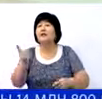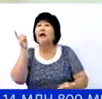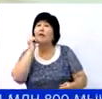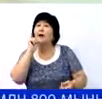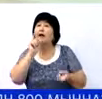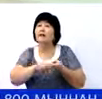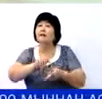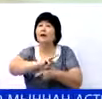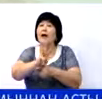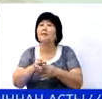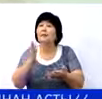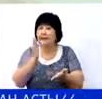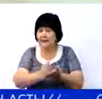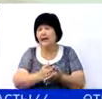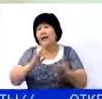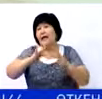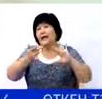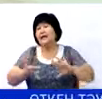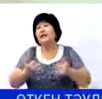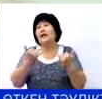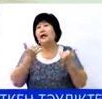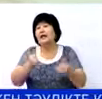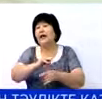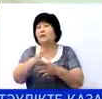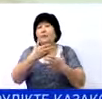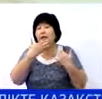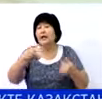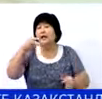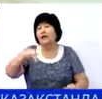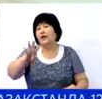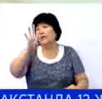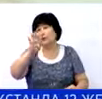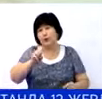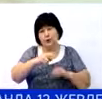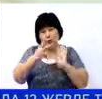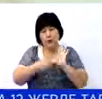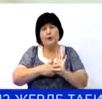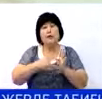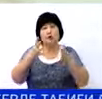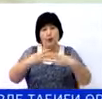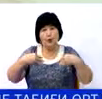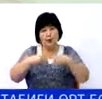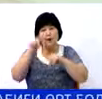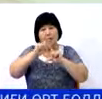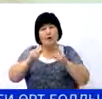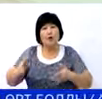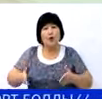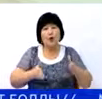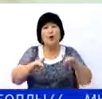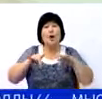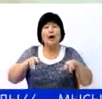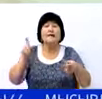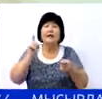байланыспен қамтамасыз етілген. Интернетпен қамтамасыз етілмеген 2418 отбасын мектепке жол акциясы